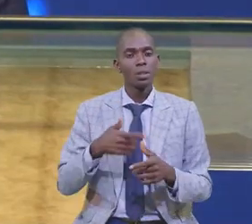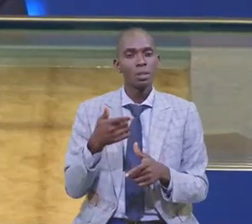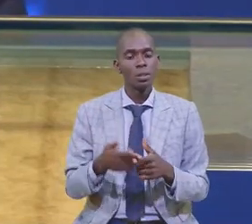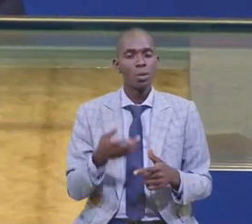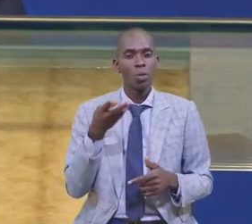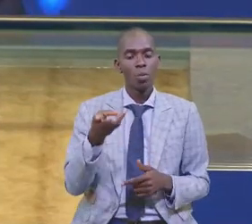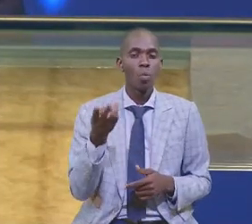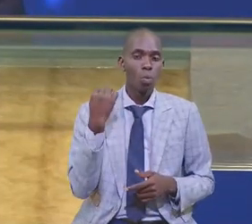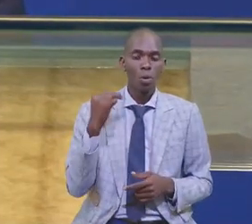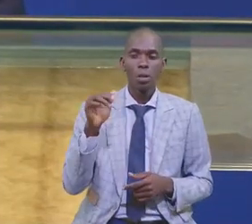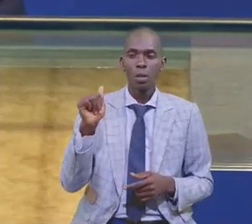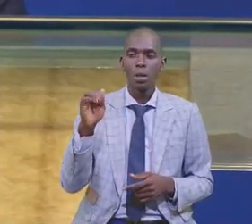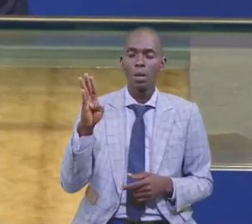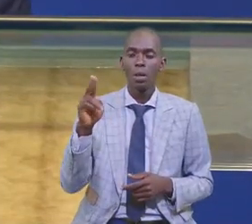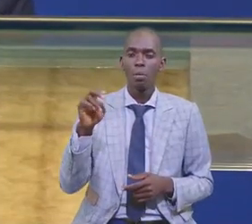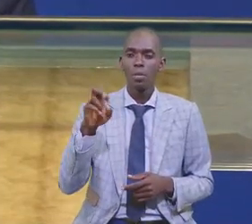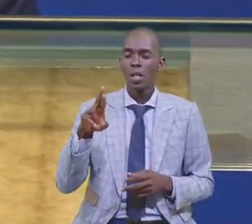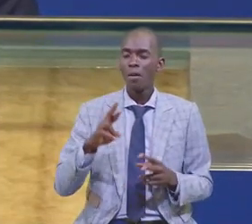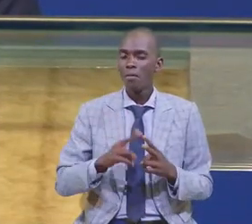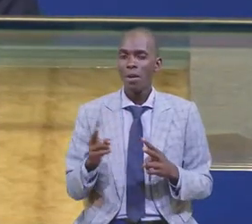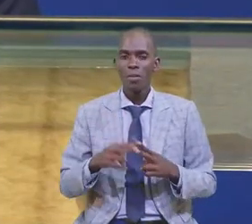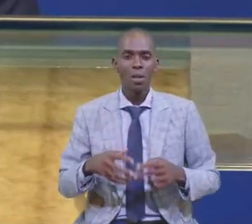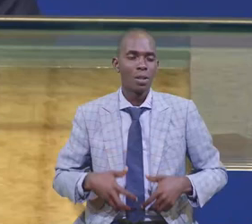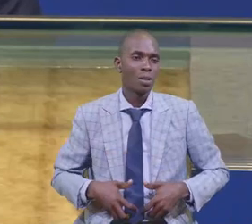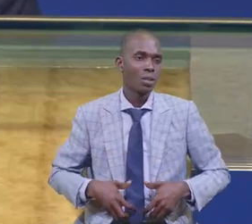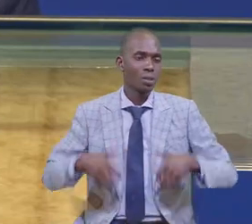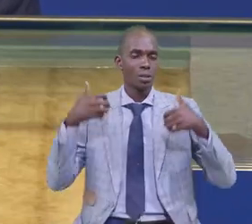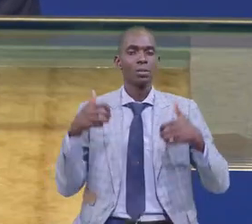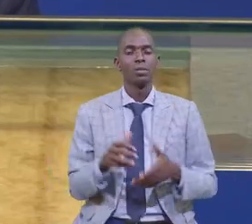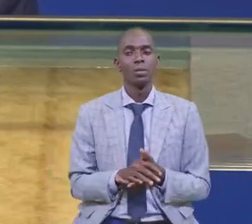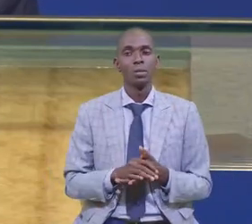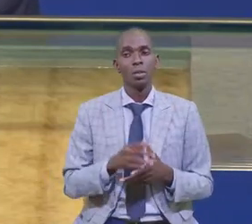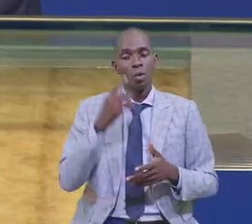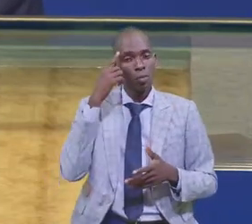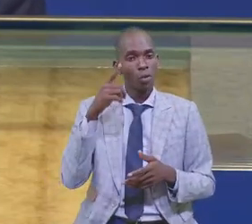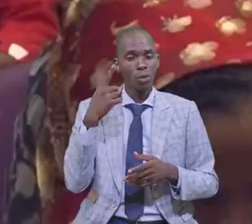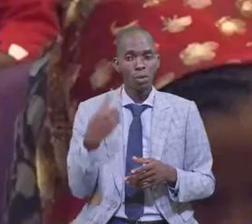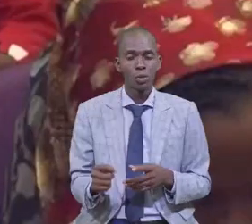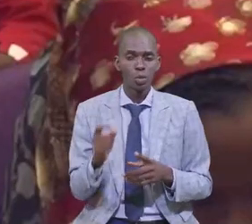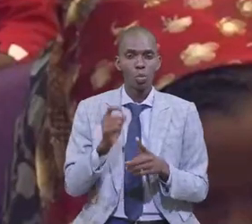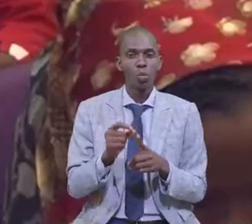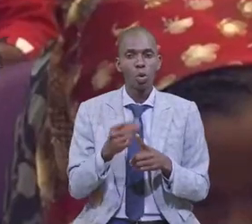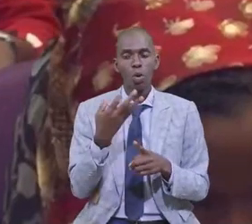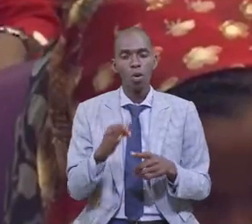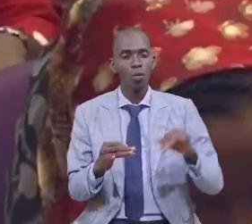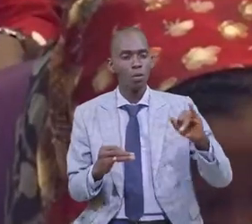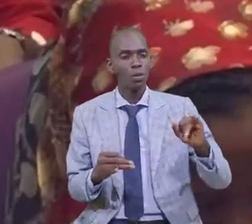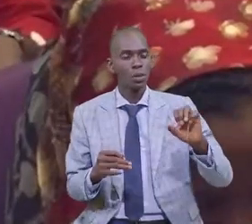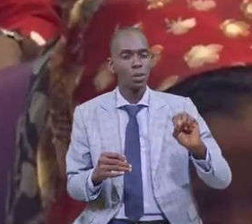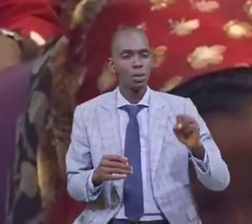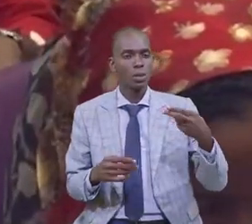Abner fut très irrité. Abner fut très irrité des paroles